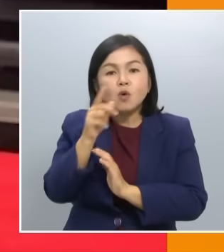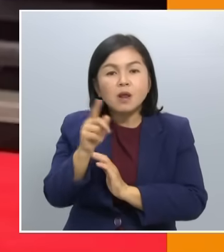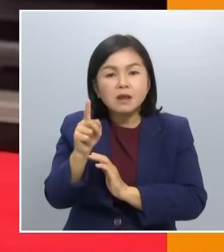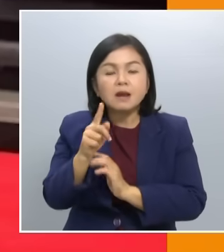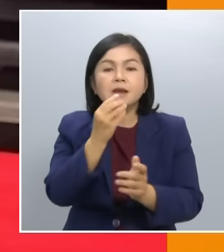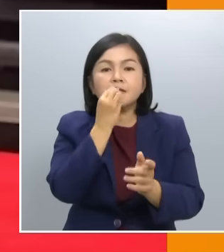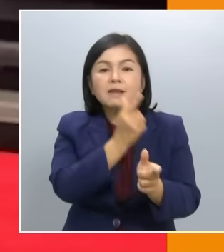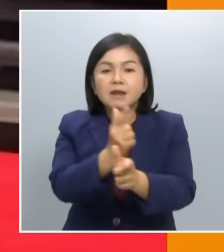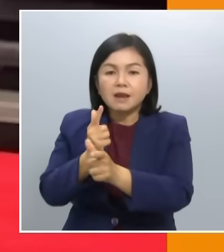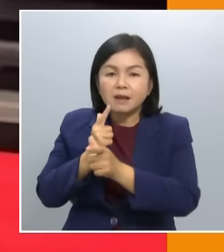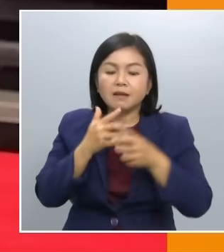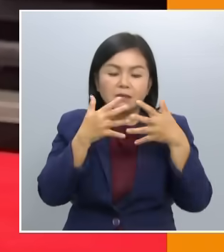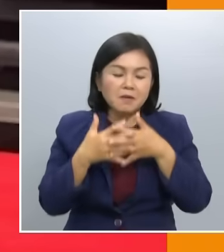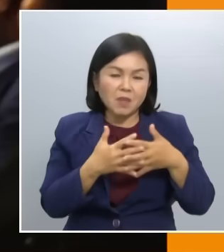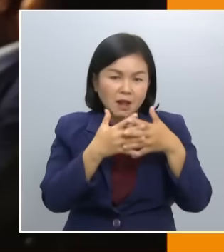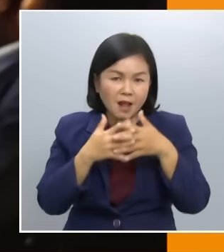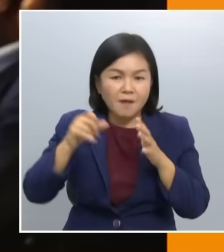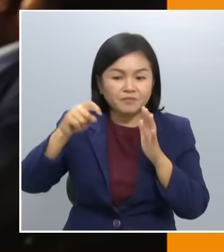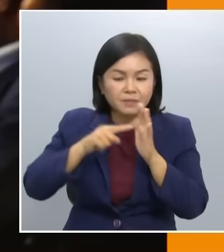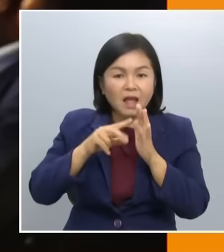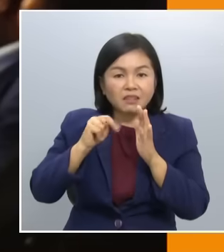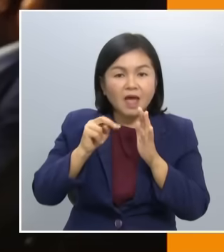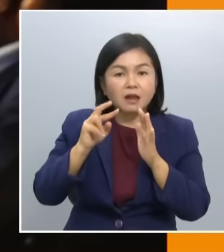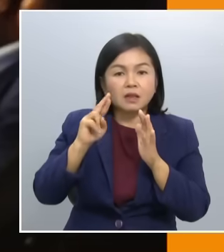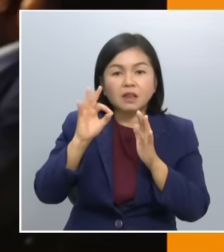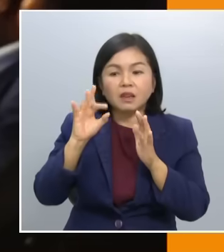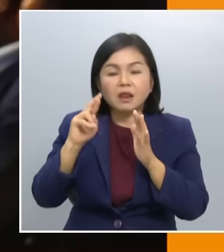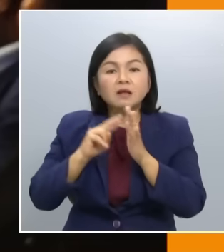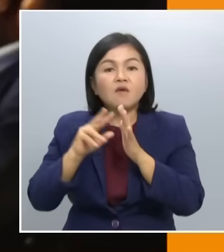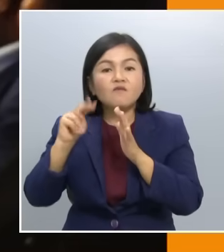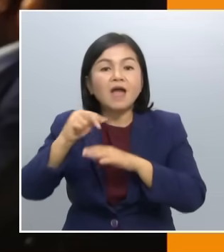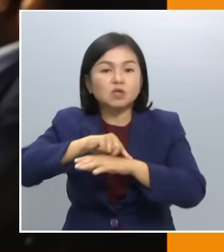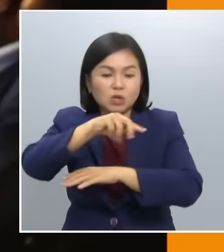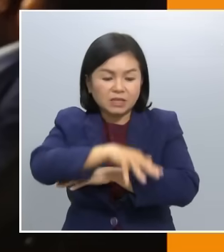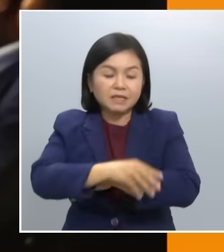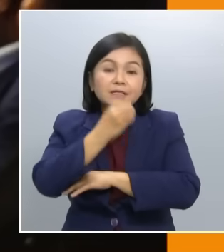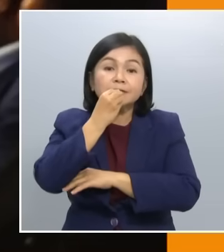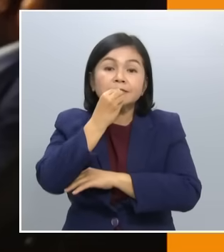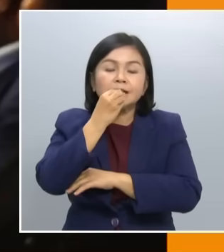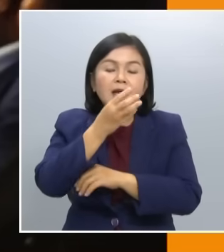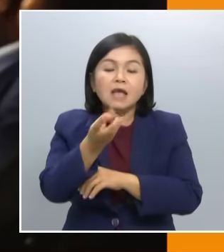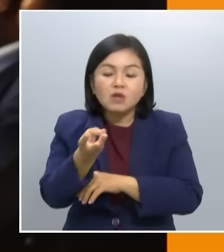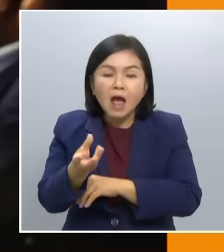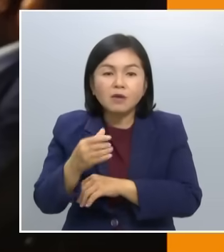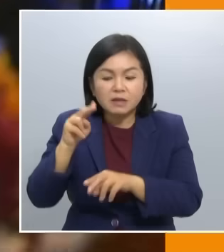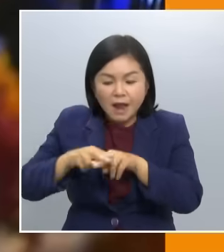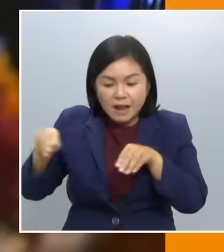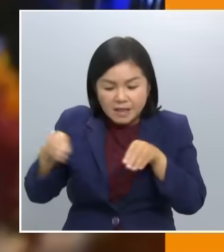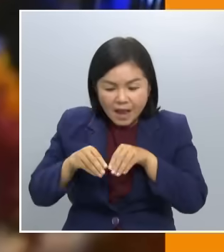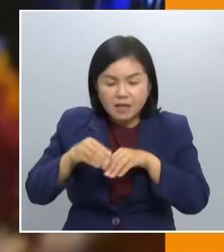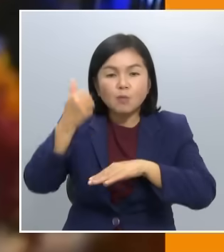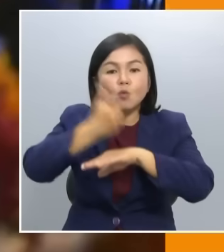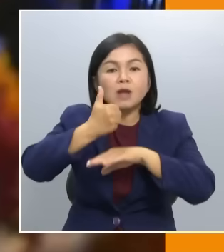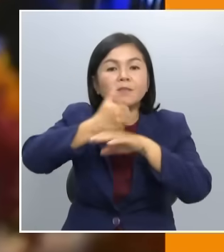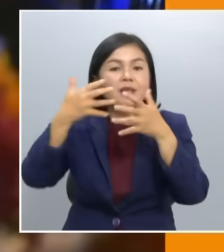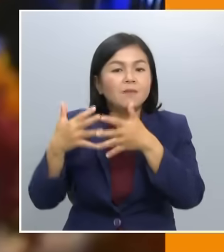แห่งซานฟรานซิสโก ใช่ค่ะร่วมวงดินเนอร์กันนะคะท่านนายกก็นั่งใกล้กับทางประธานาธิบดีโจไบเดนด้วย ส่ว